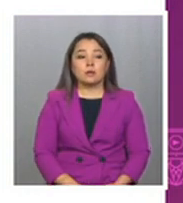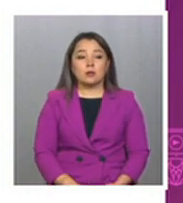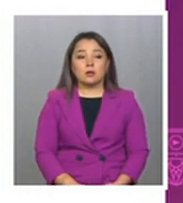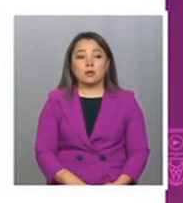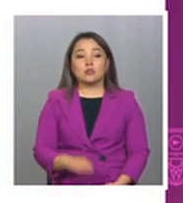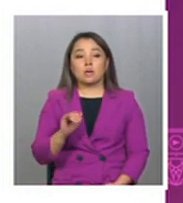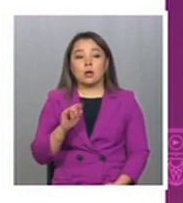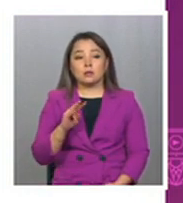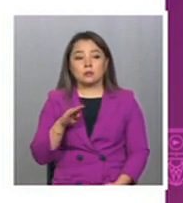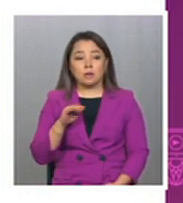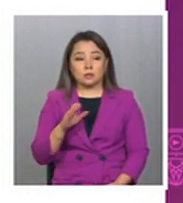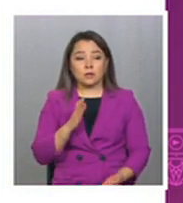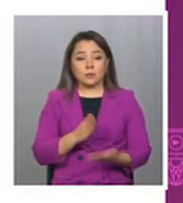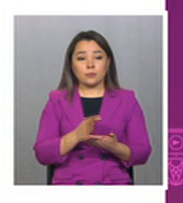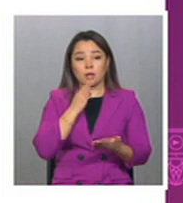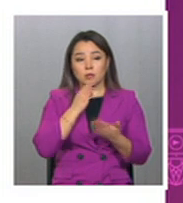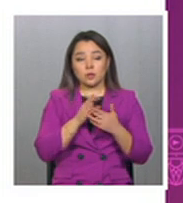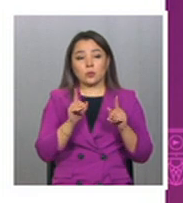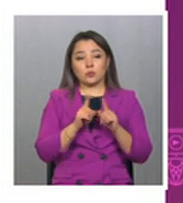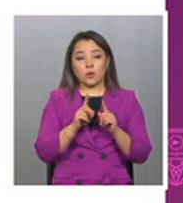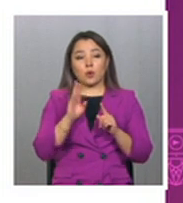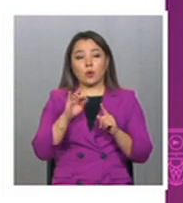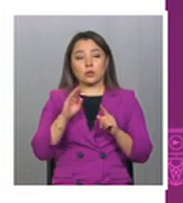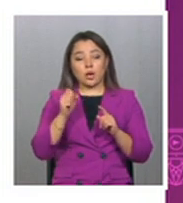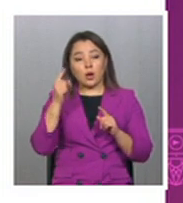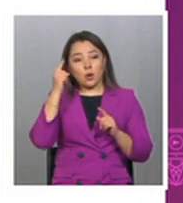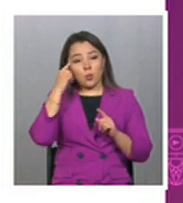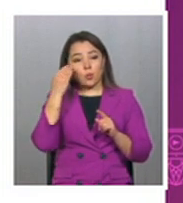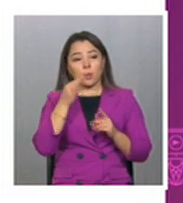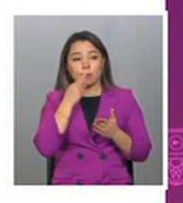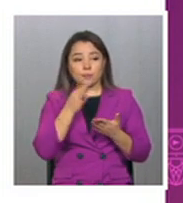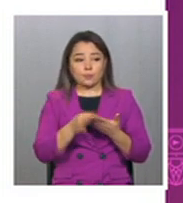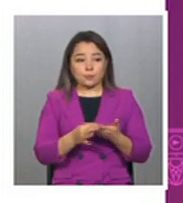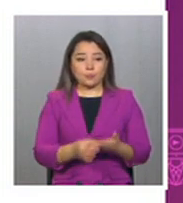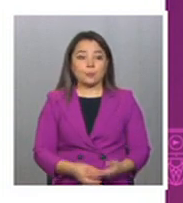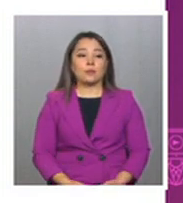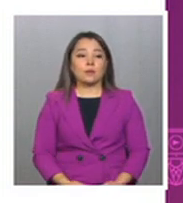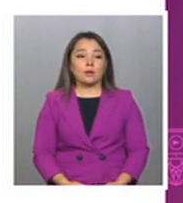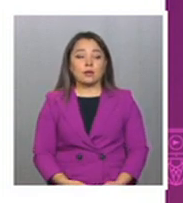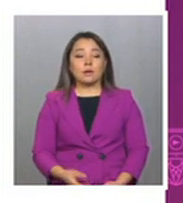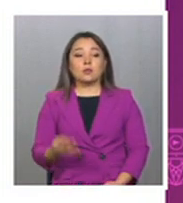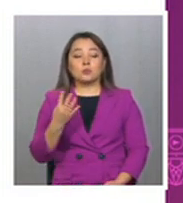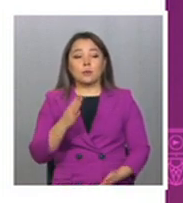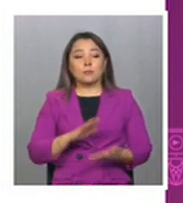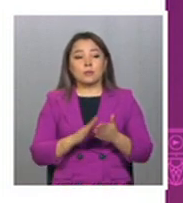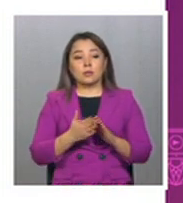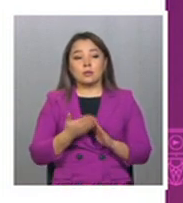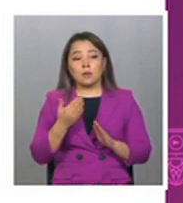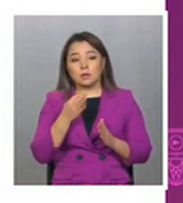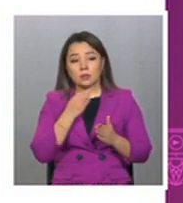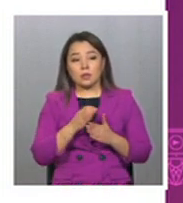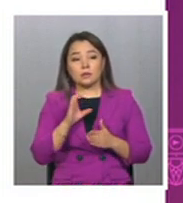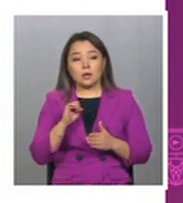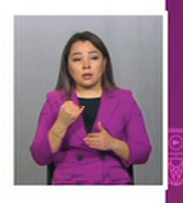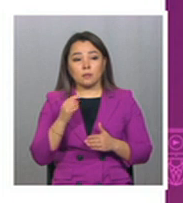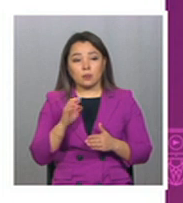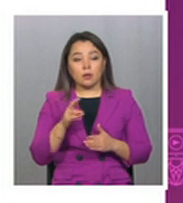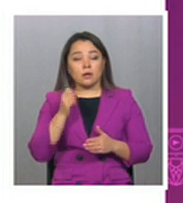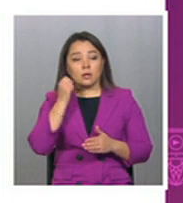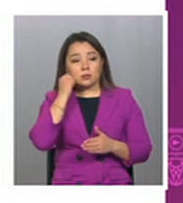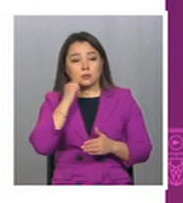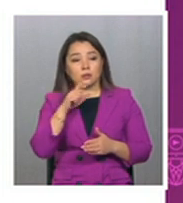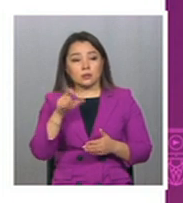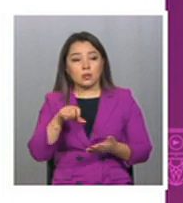жантас. Жантас туралы қожаның ойы. Және төртінші кейіпкер Сайбек қарт.